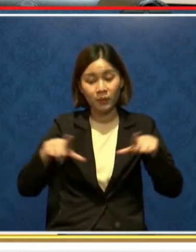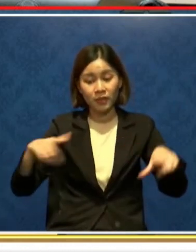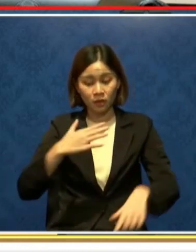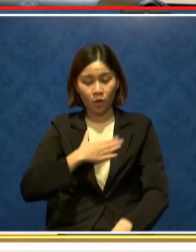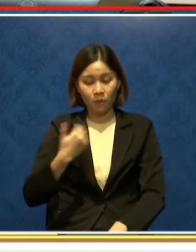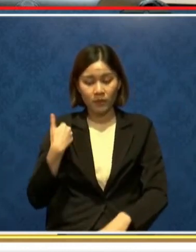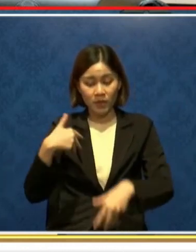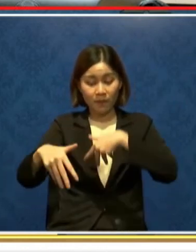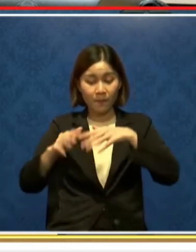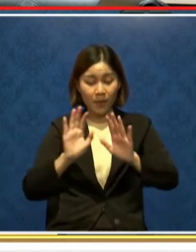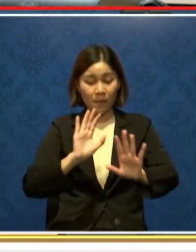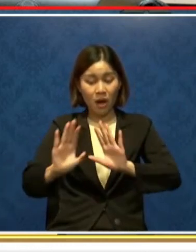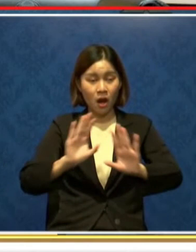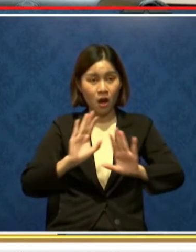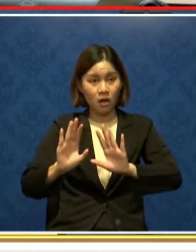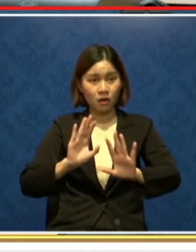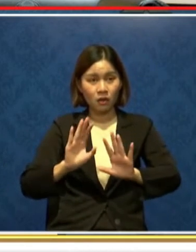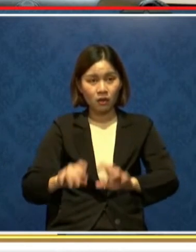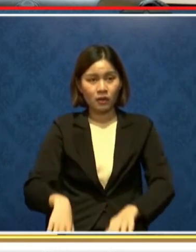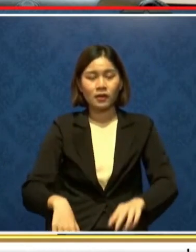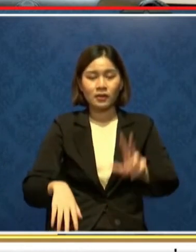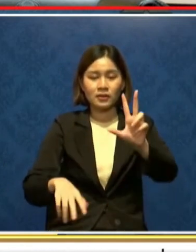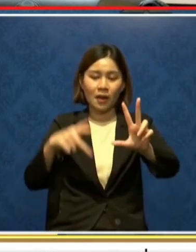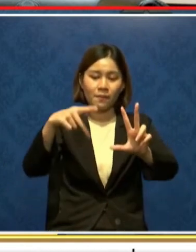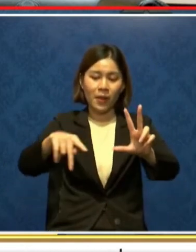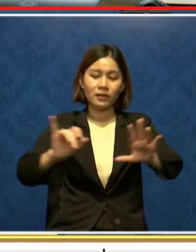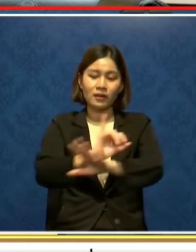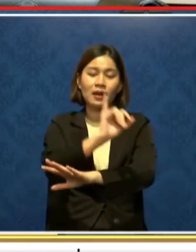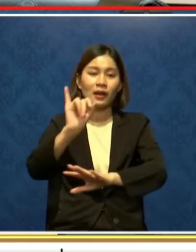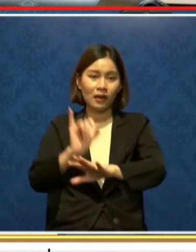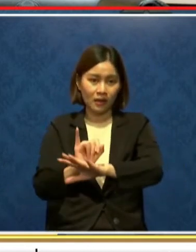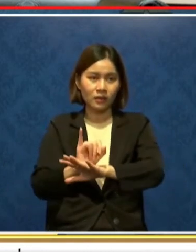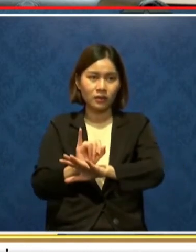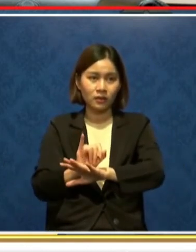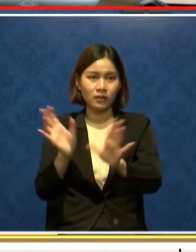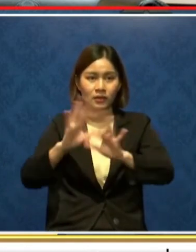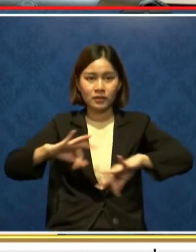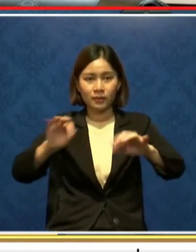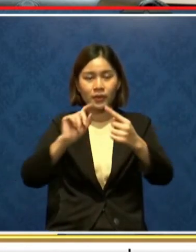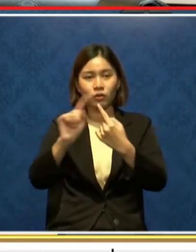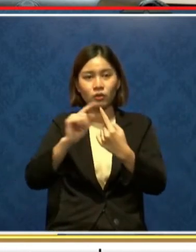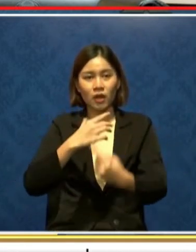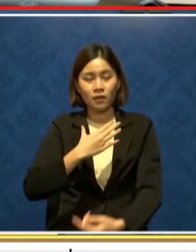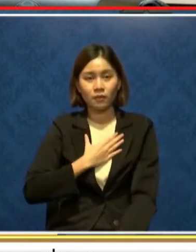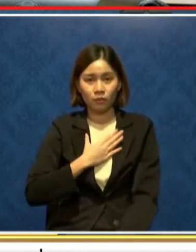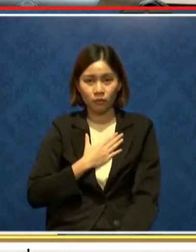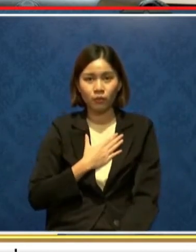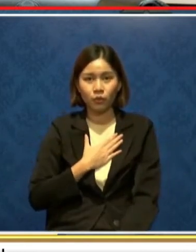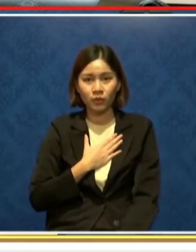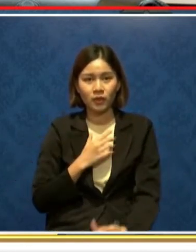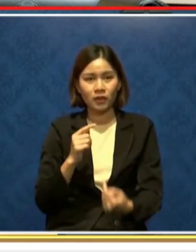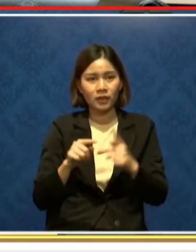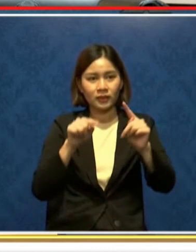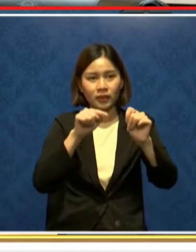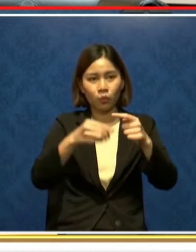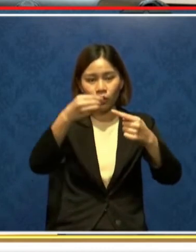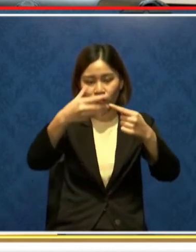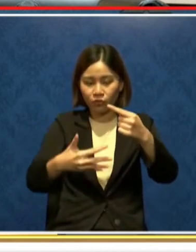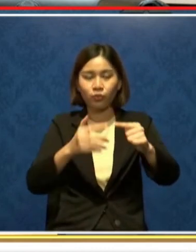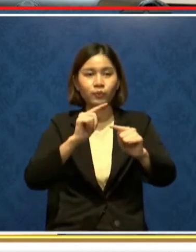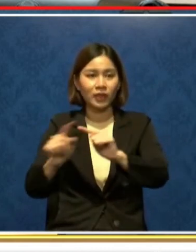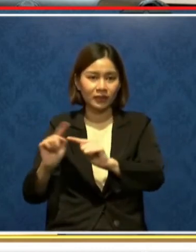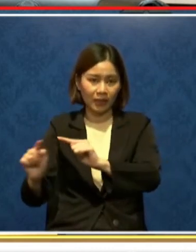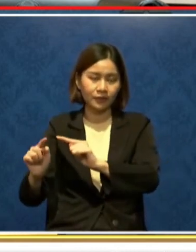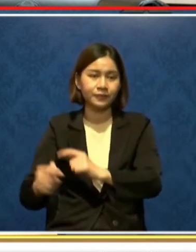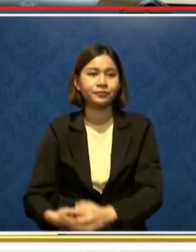นะครับในตำบลน้ำผุดมีแต่อยู่ประมาณ 3,000ไร่โดยเฉพาะพื้นที่ที่ผมเองนะฮะตำบลโคลนตำบลทุ่งระยะนะครับ